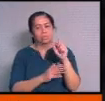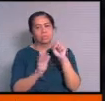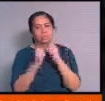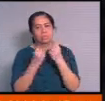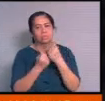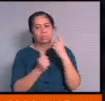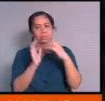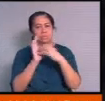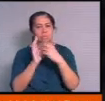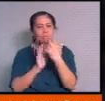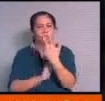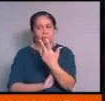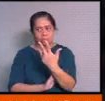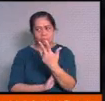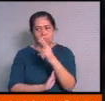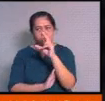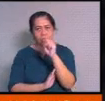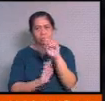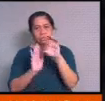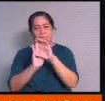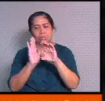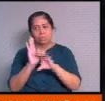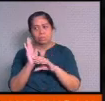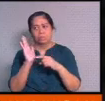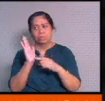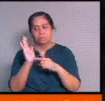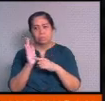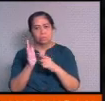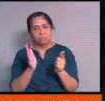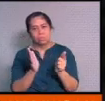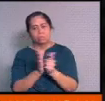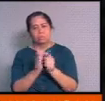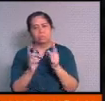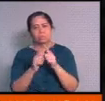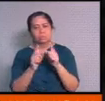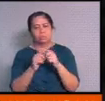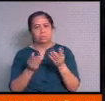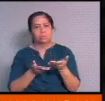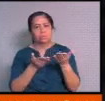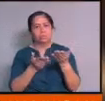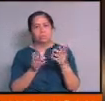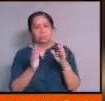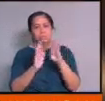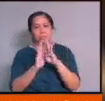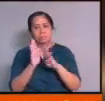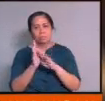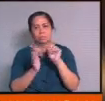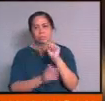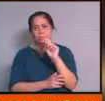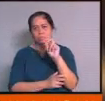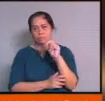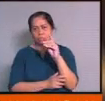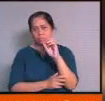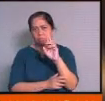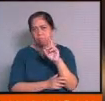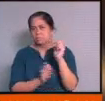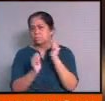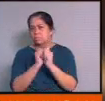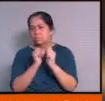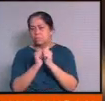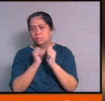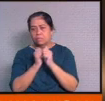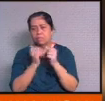9, Paragraph 3 ng US Constitution na nagbabawal sa pagpapasa ng isang Bill of Attainder. Ang Bill of Attainder